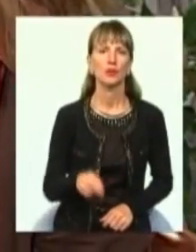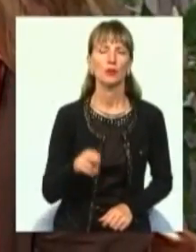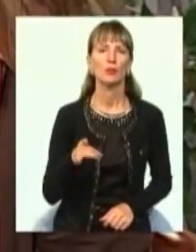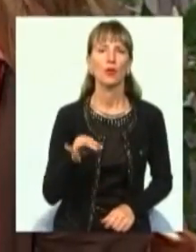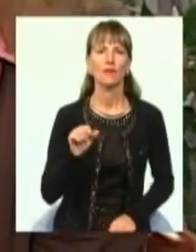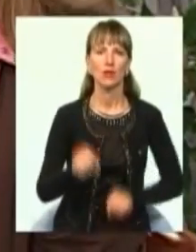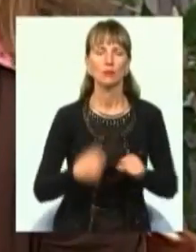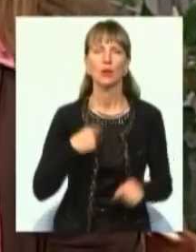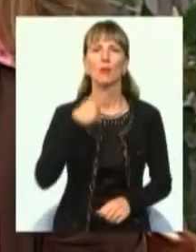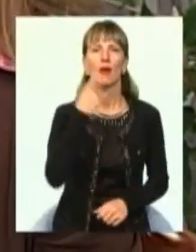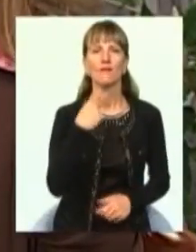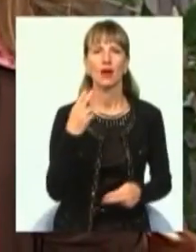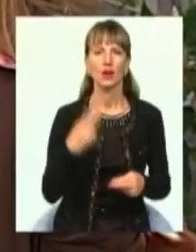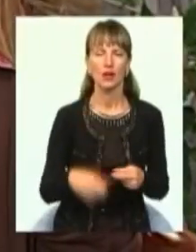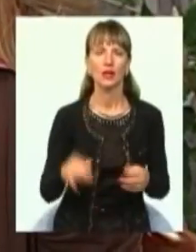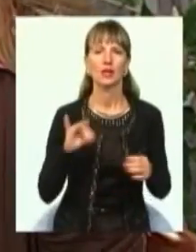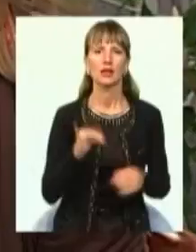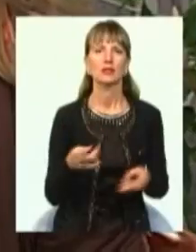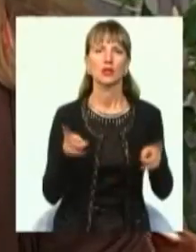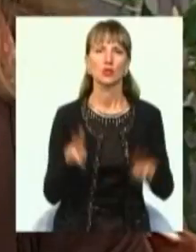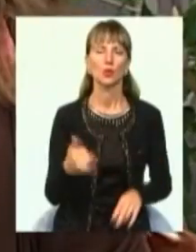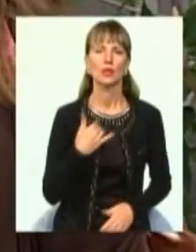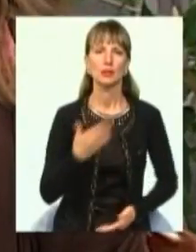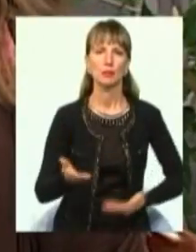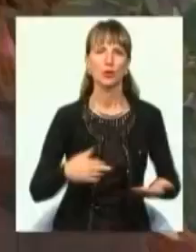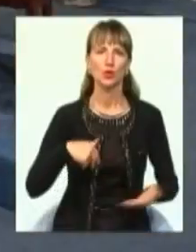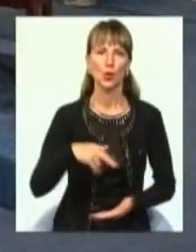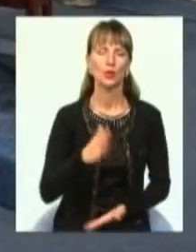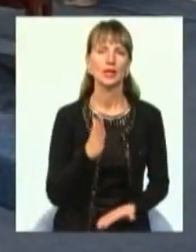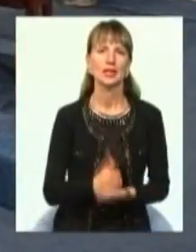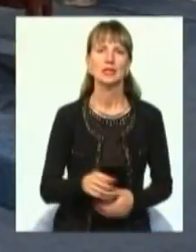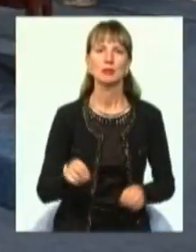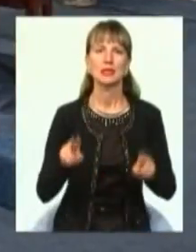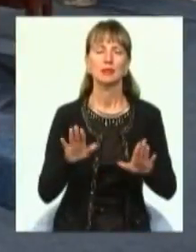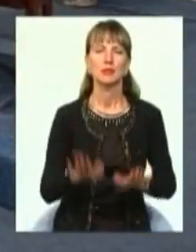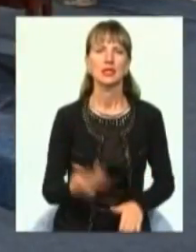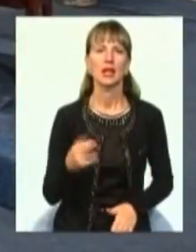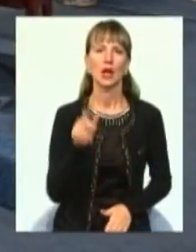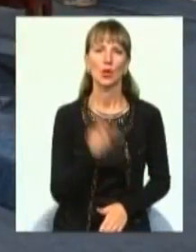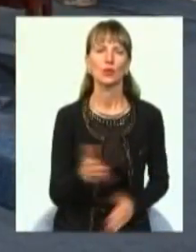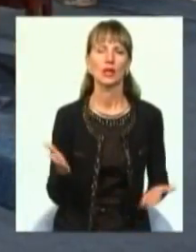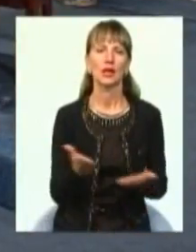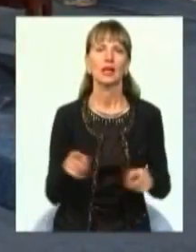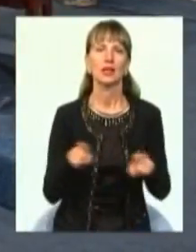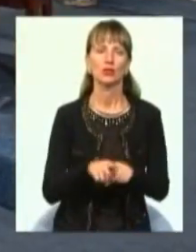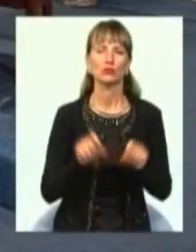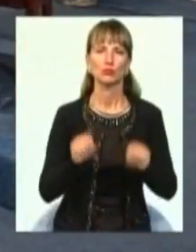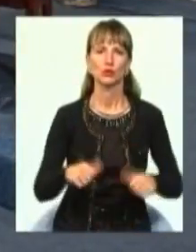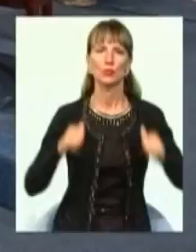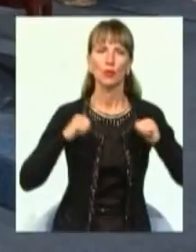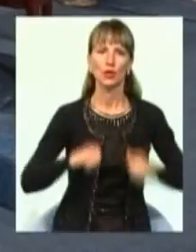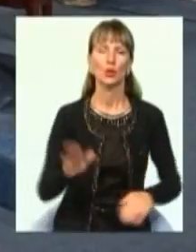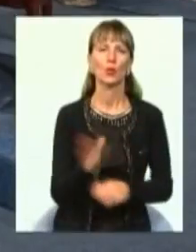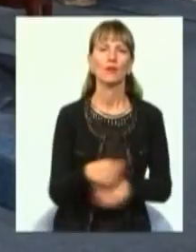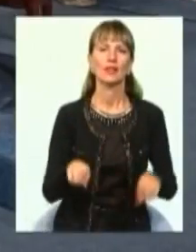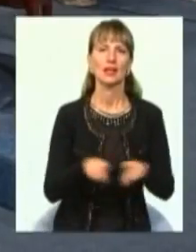велосипедистів, мабуть, ми поговорили, і залишаються у нас пішоходи. Є спеціальні місця для людей, які також можуть спокійно